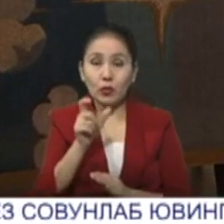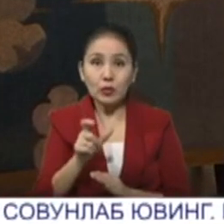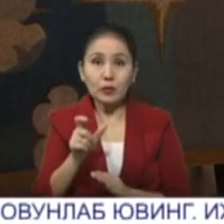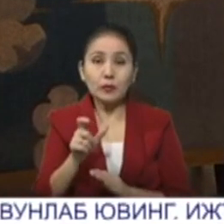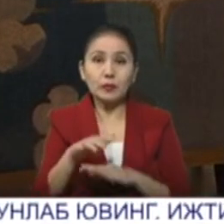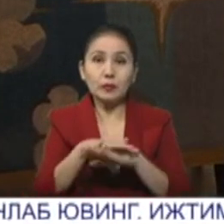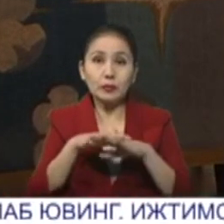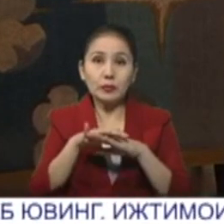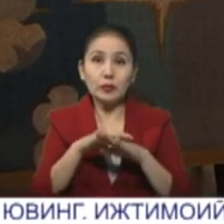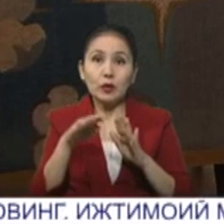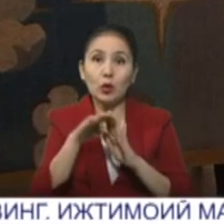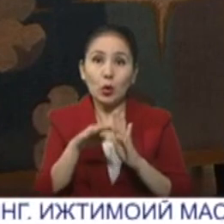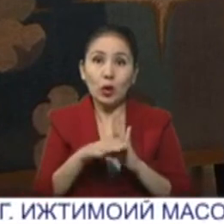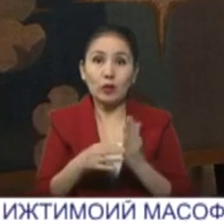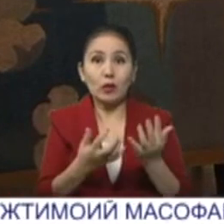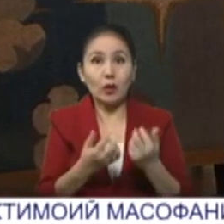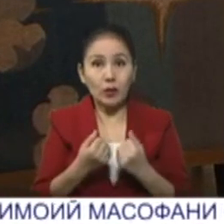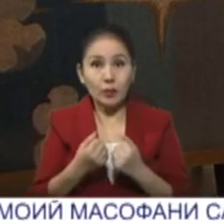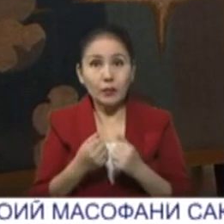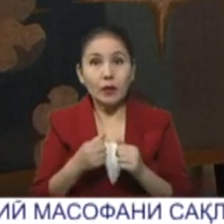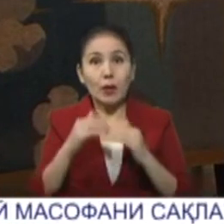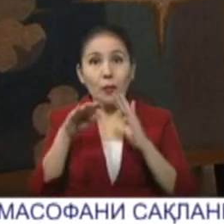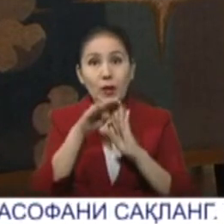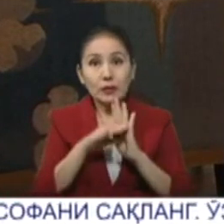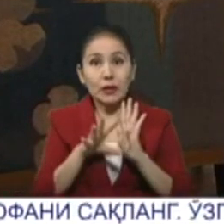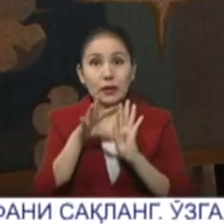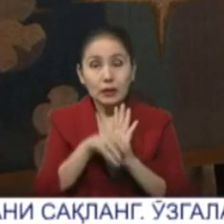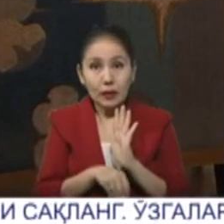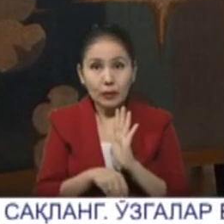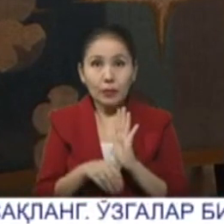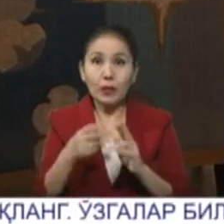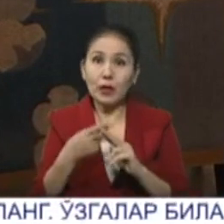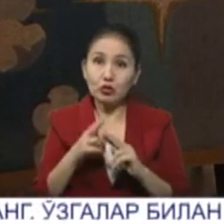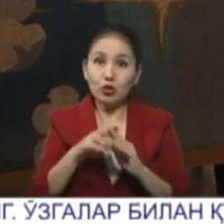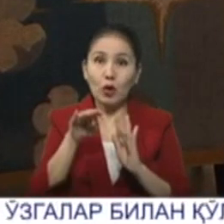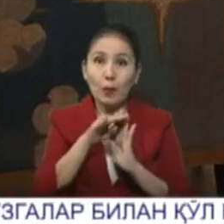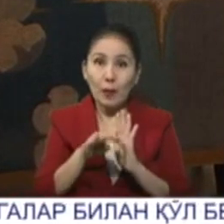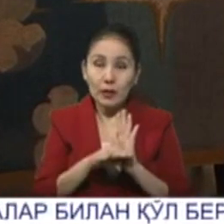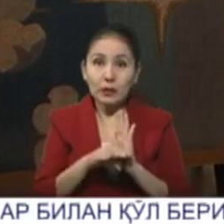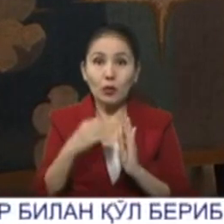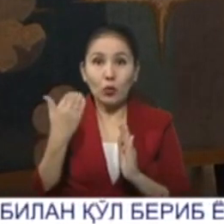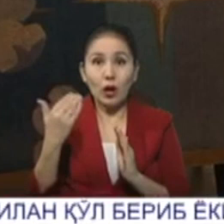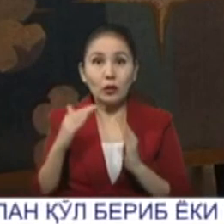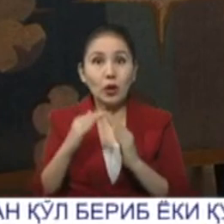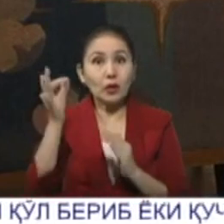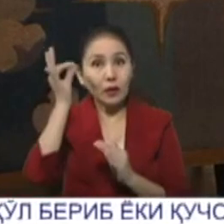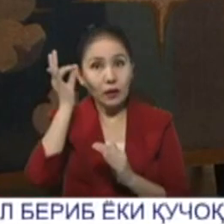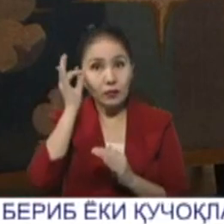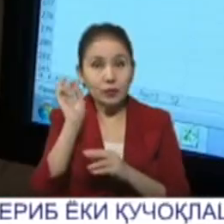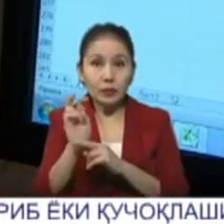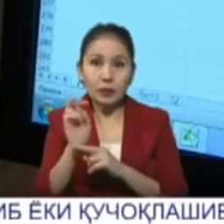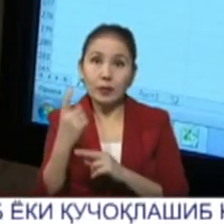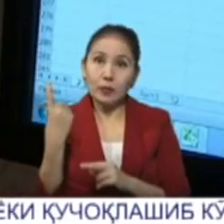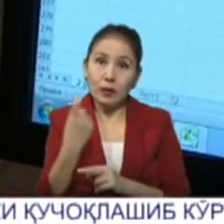yig'inidan ro'yxatlarni shakllantirib olib, bazaga kiritilib, mana shu baza orqali ularning holidan tez-tez xabar olib turiladi.